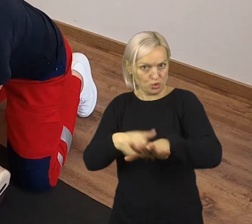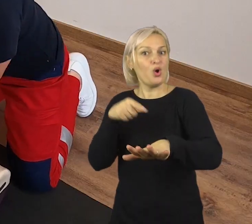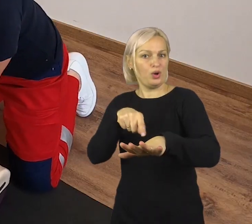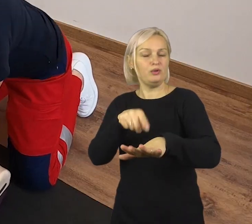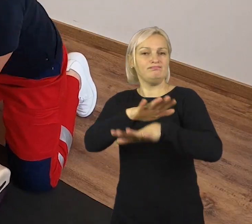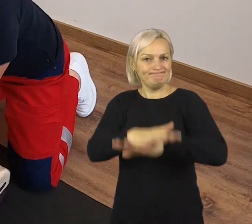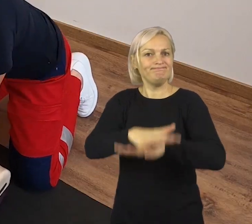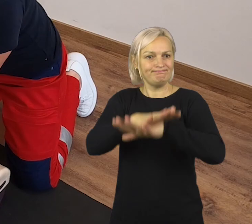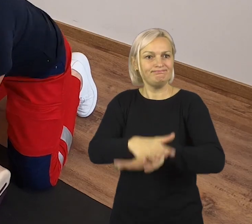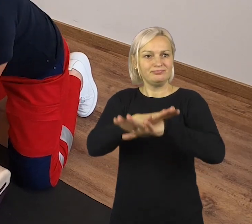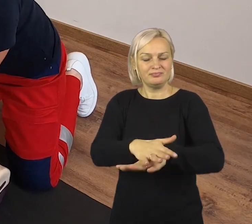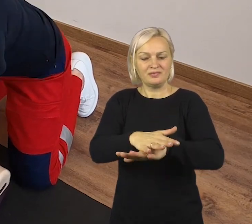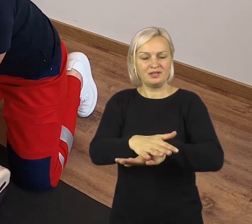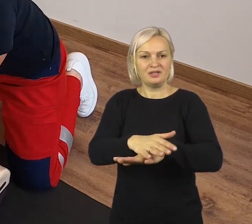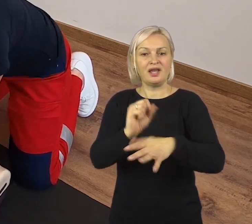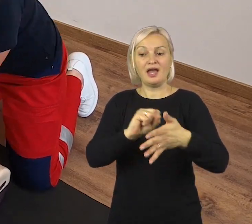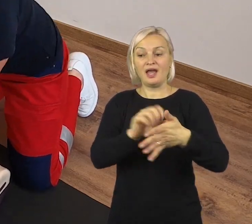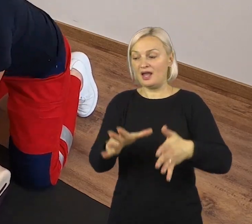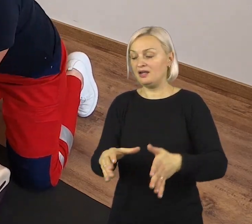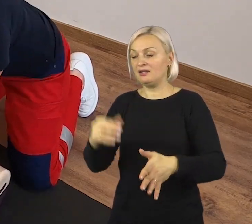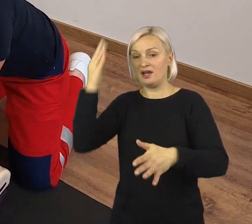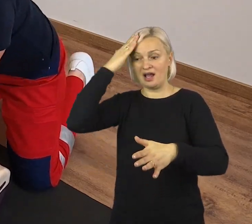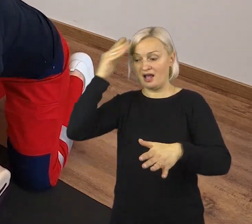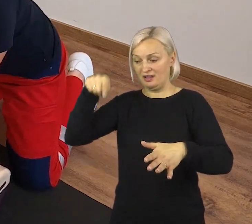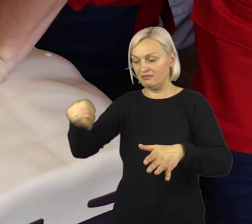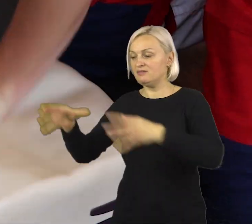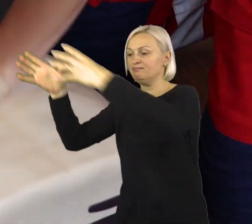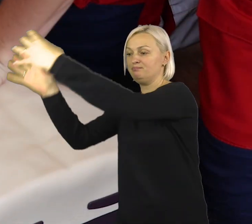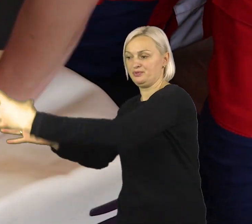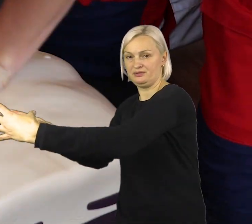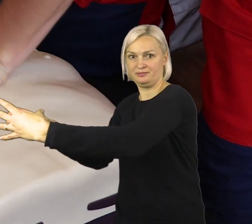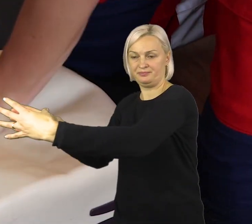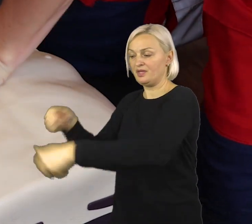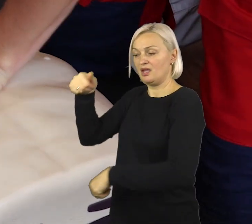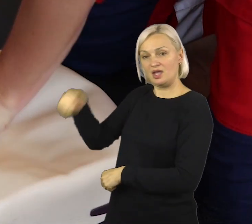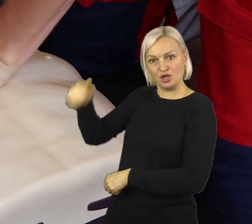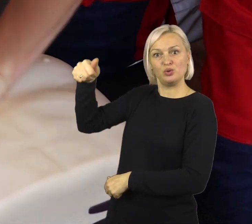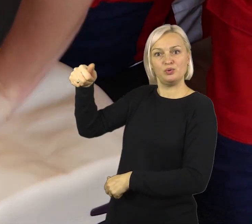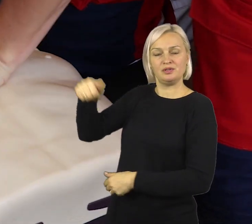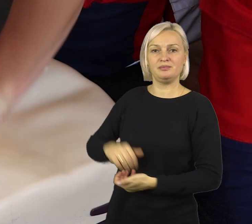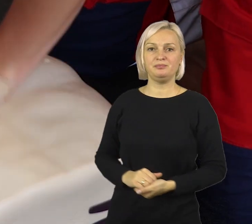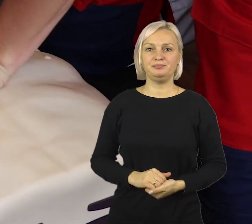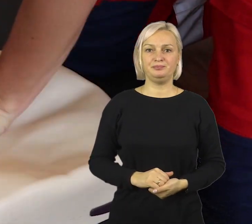tęsiami. Padėkite defibriliatorių asmeniui virš galvos. Įjunkite defibriliatorių